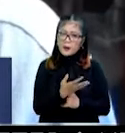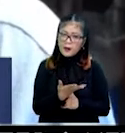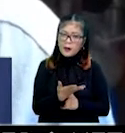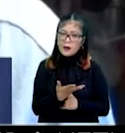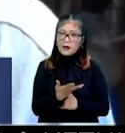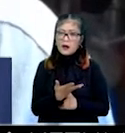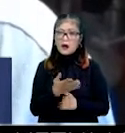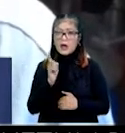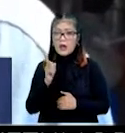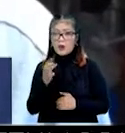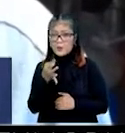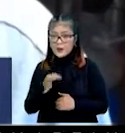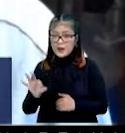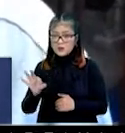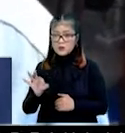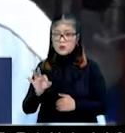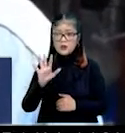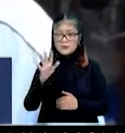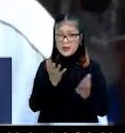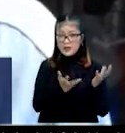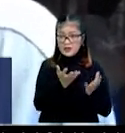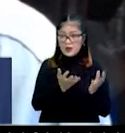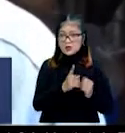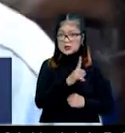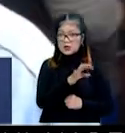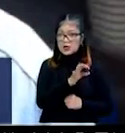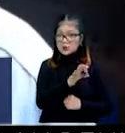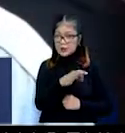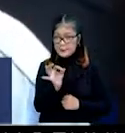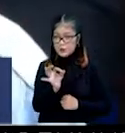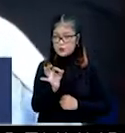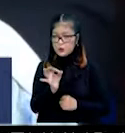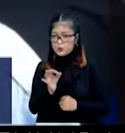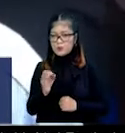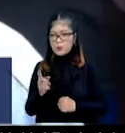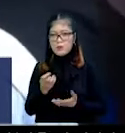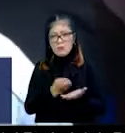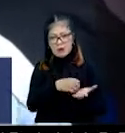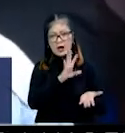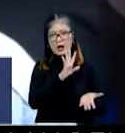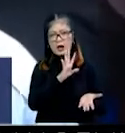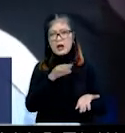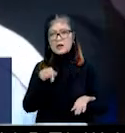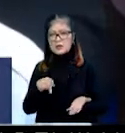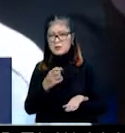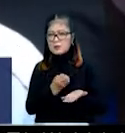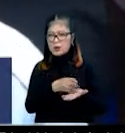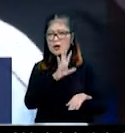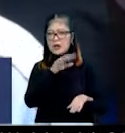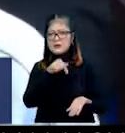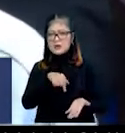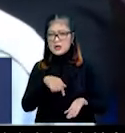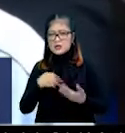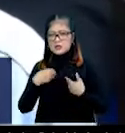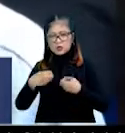terbaru nih luas menyangkut Rp100 mohon yang cukup mahal untuk melihat mahal kalau untuk Saya pedagang